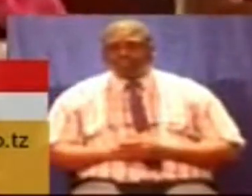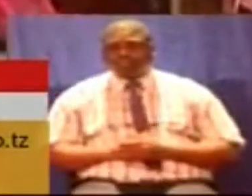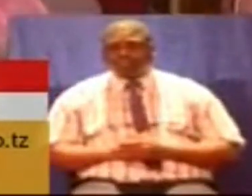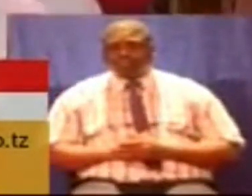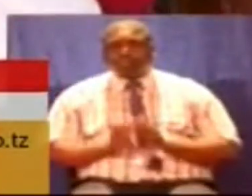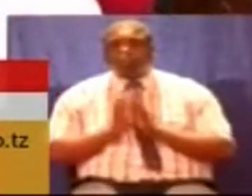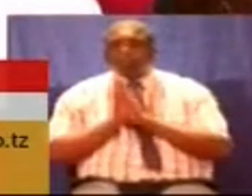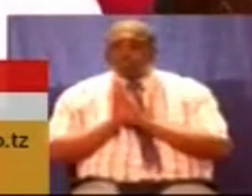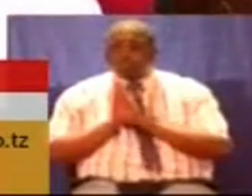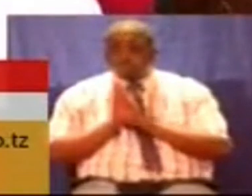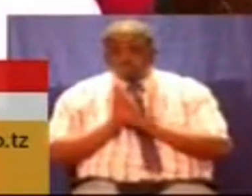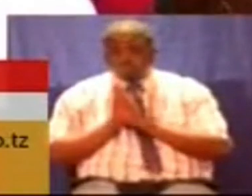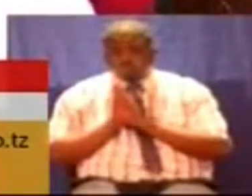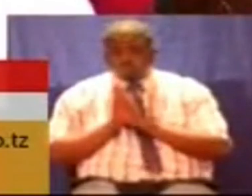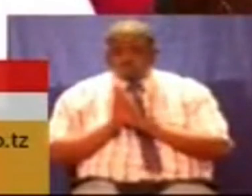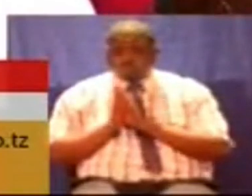Tunakushukuru sana.